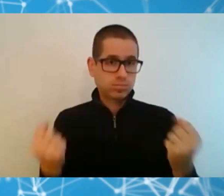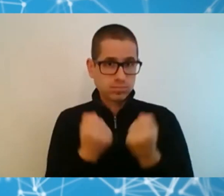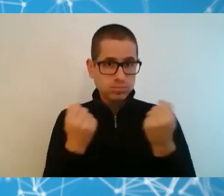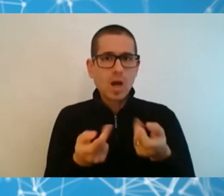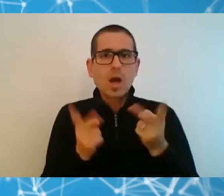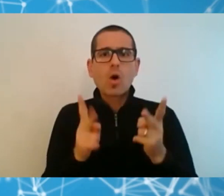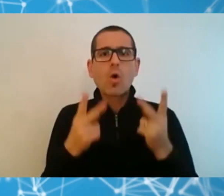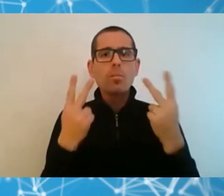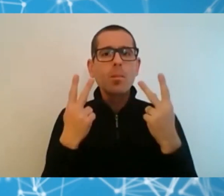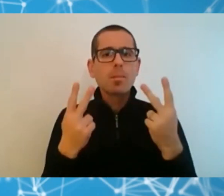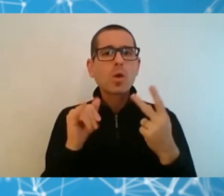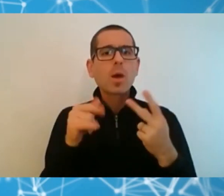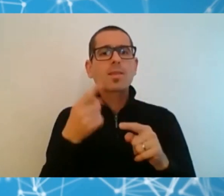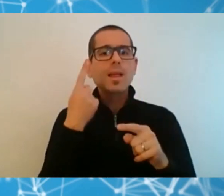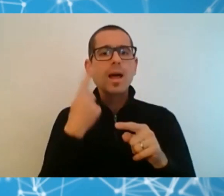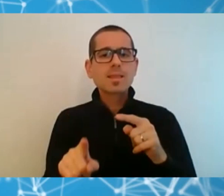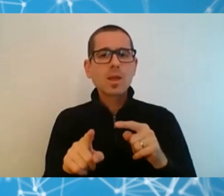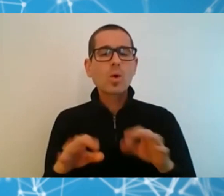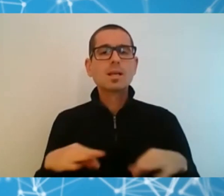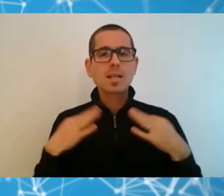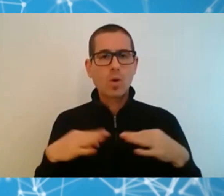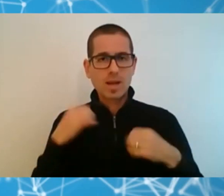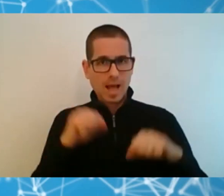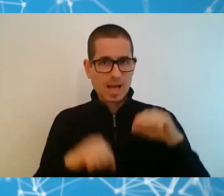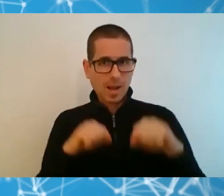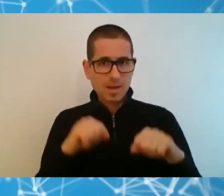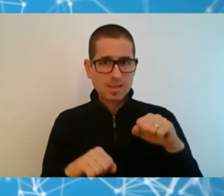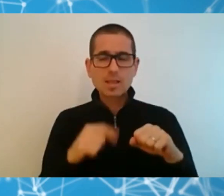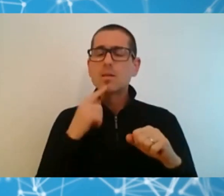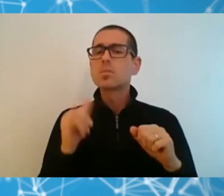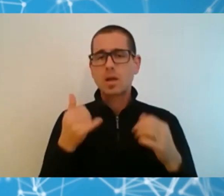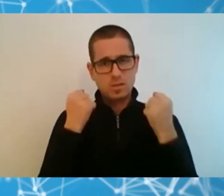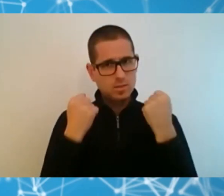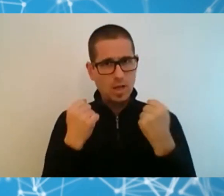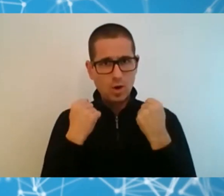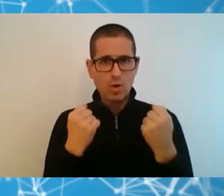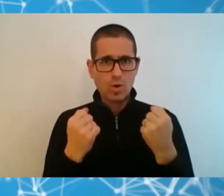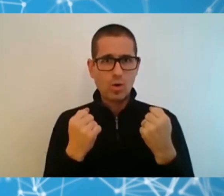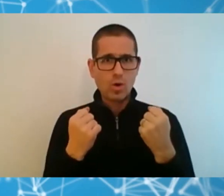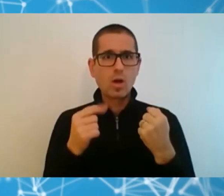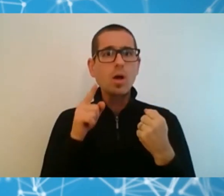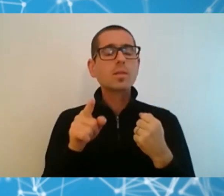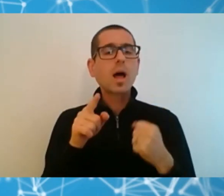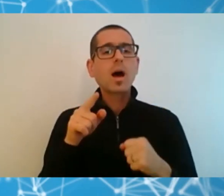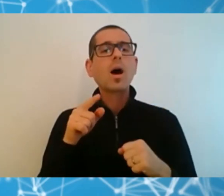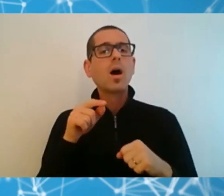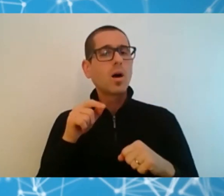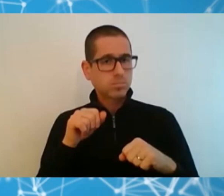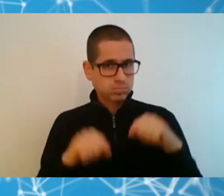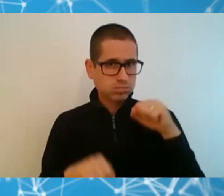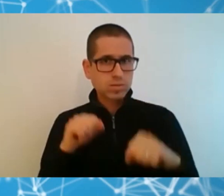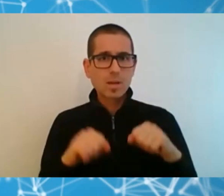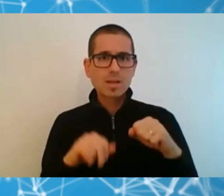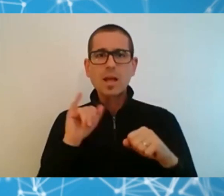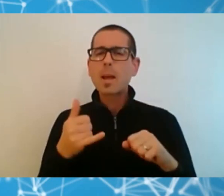rečem, zdravljenja, rehabilitacije? Zelo. Pravzaprav operacija je pač pogoj, jasno, da imamo